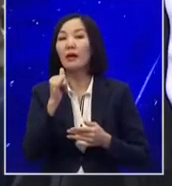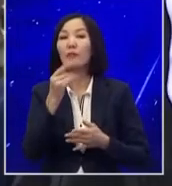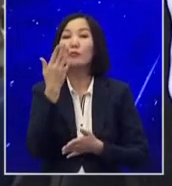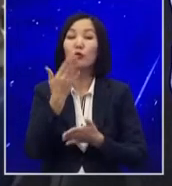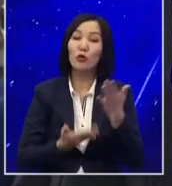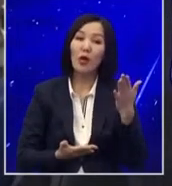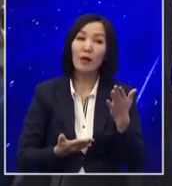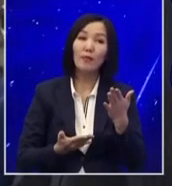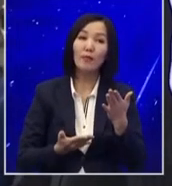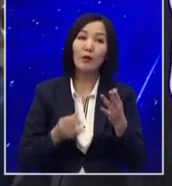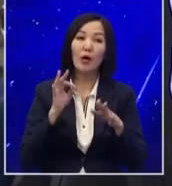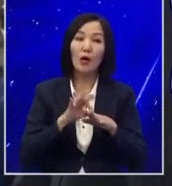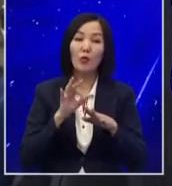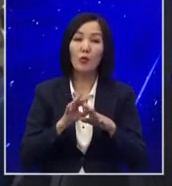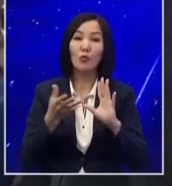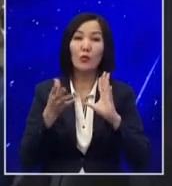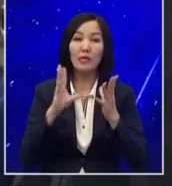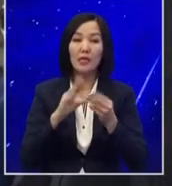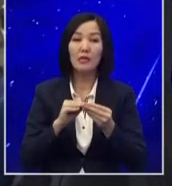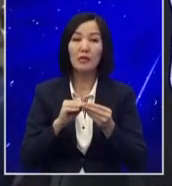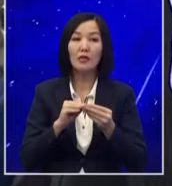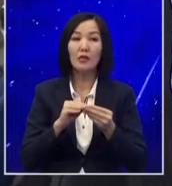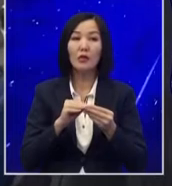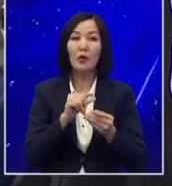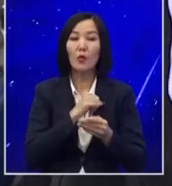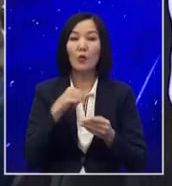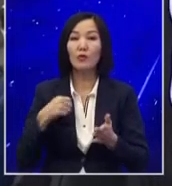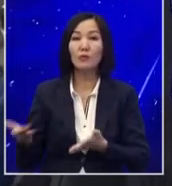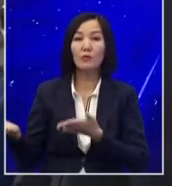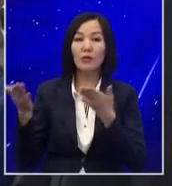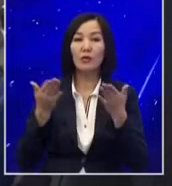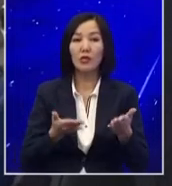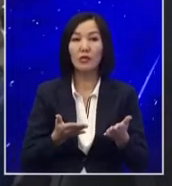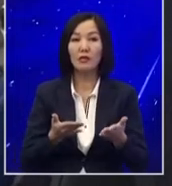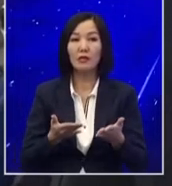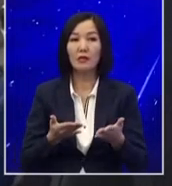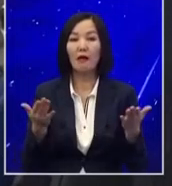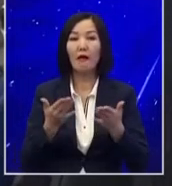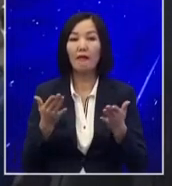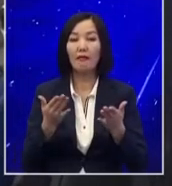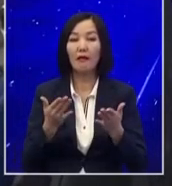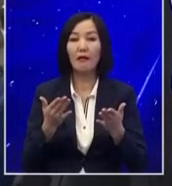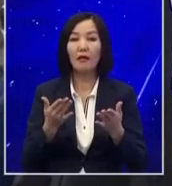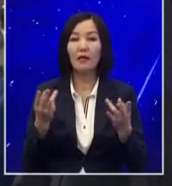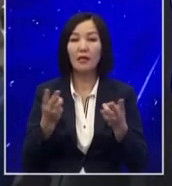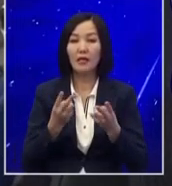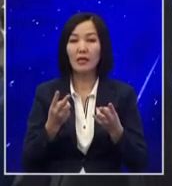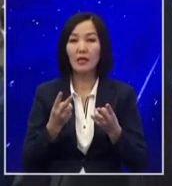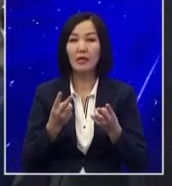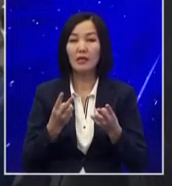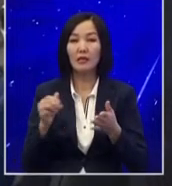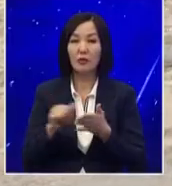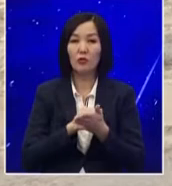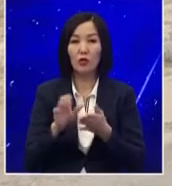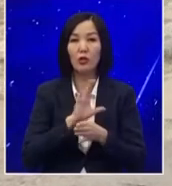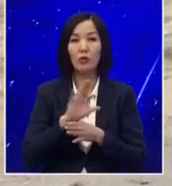алып, диагнозды айтып, біз өзіміз приглашениясын жазып, қандай анализдерін тапсыру керек, қағазын жібере